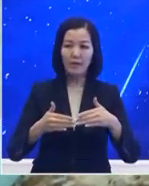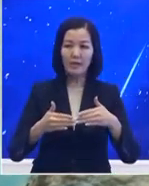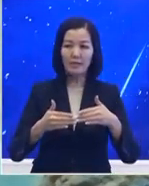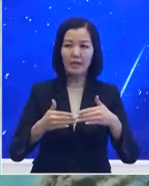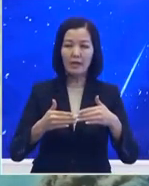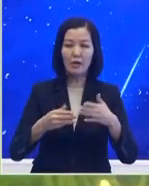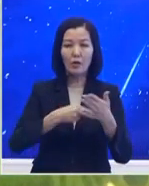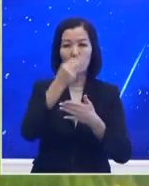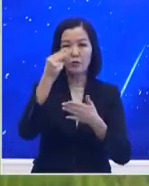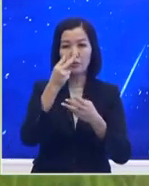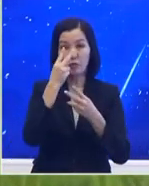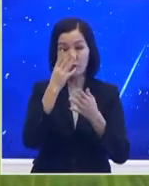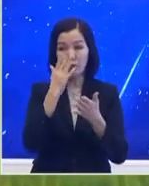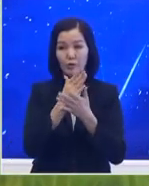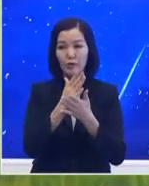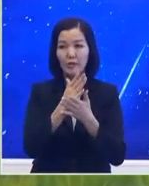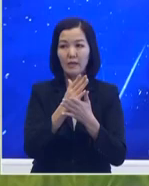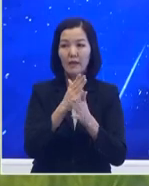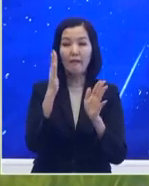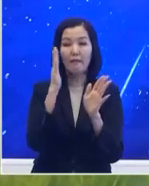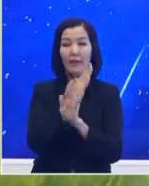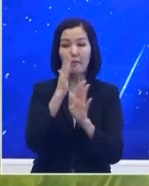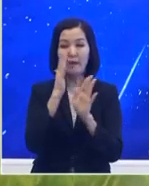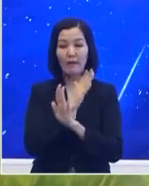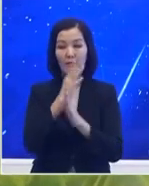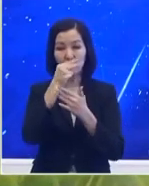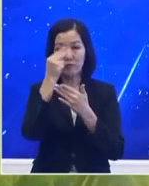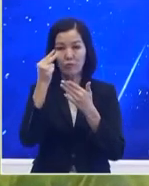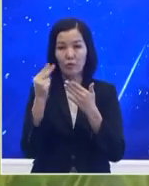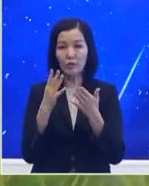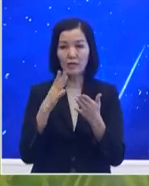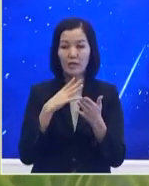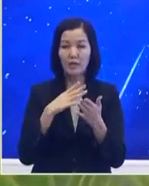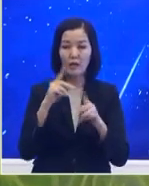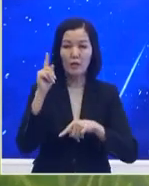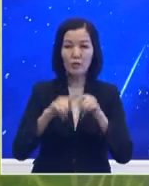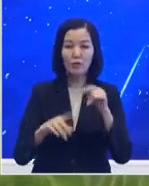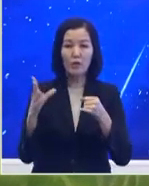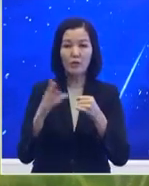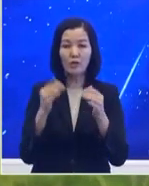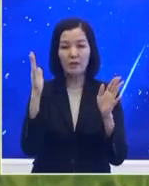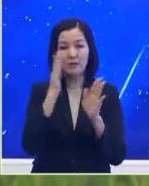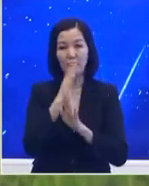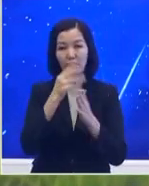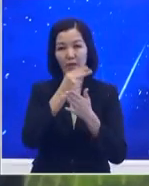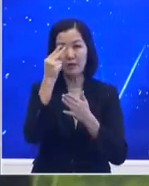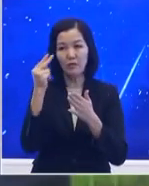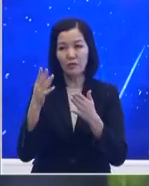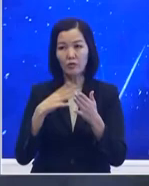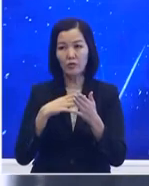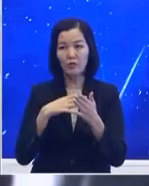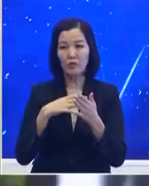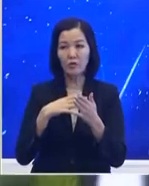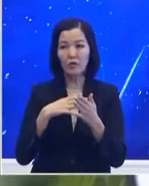шығармасы, өздеріңіз көріп тұрғандай, табиғат көрінісі деп аталады, яғни туған жерінің табиғатын кескіндепті. Серіктің